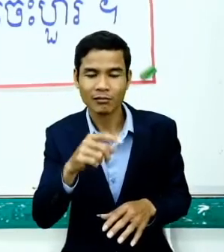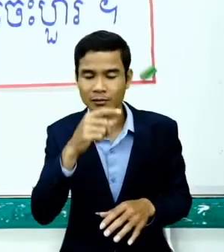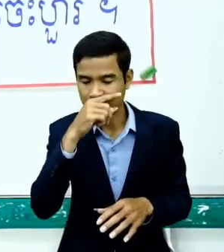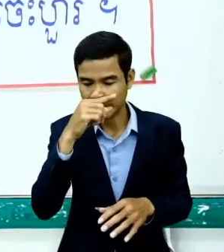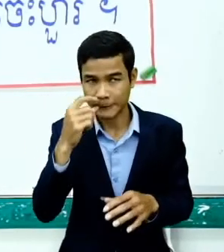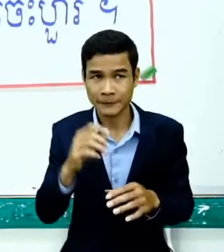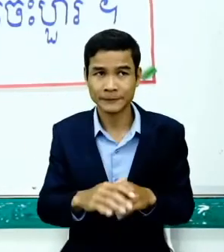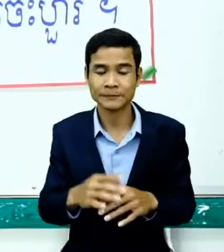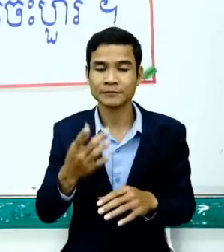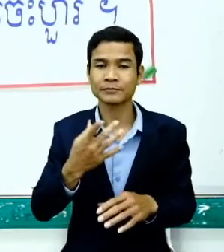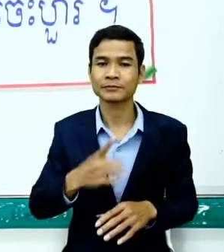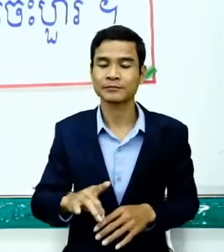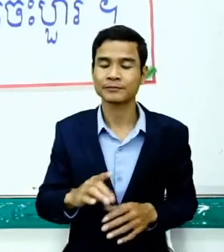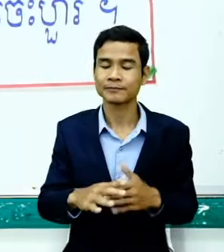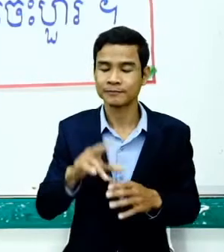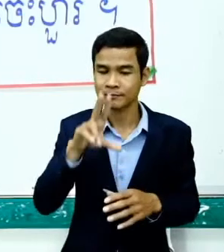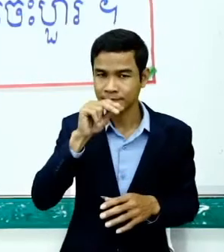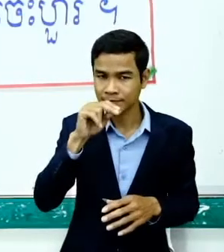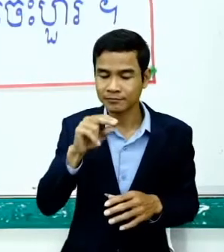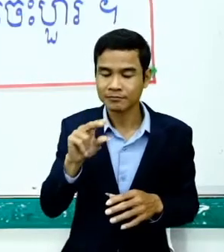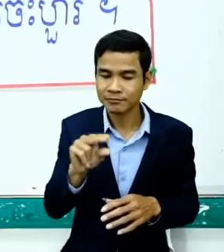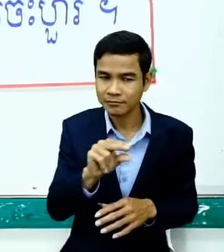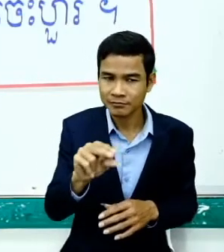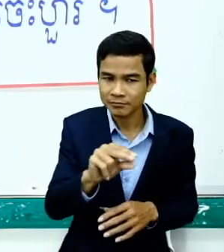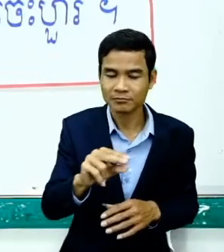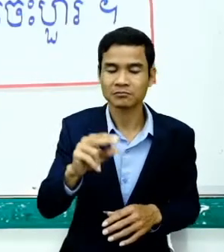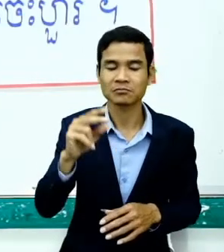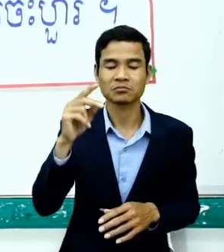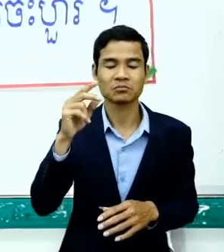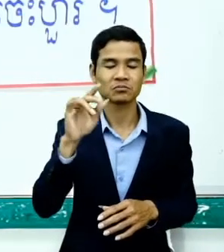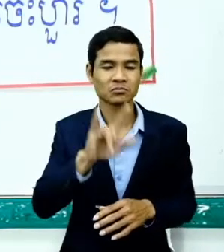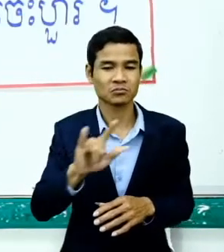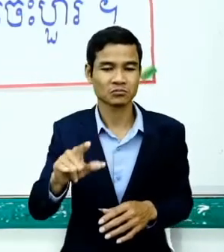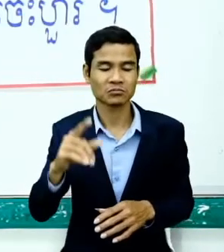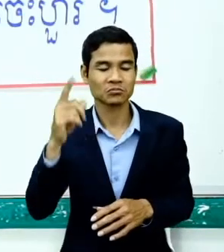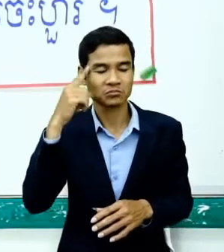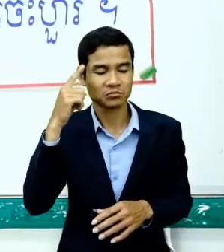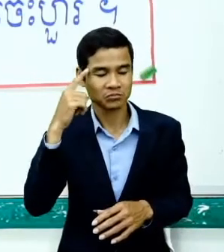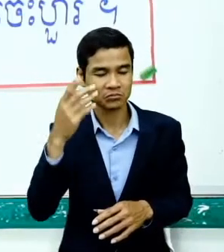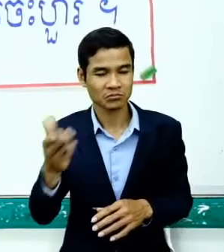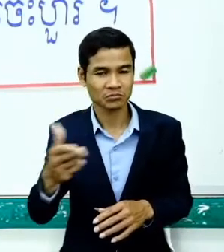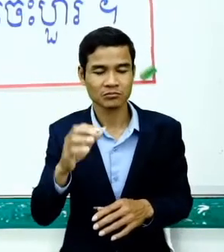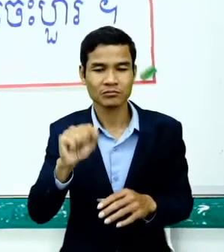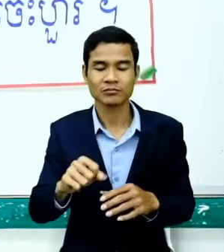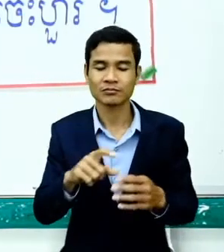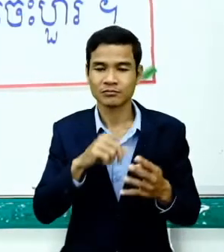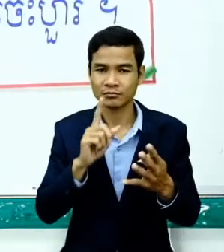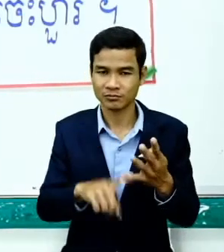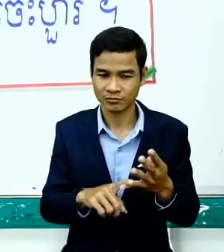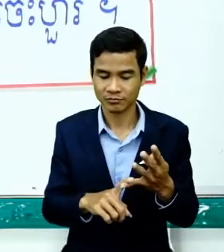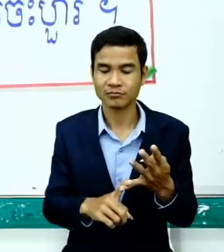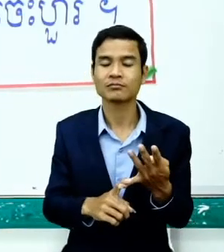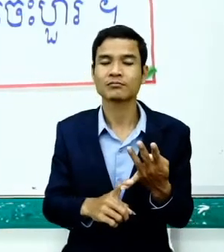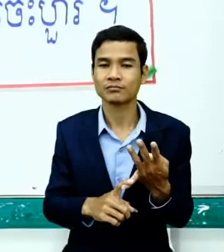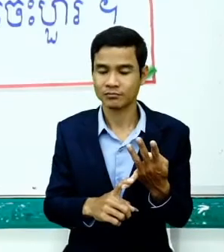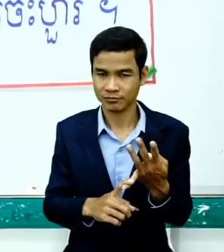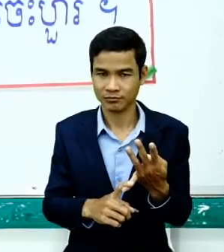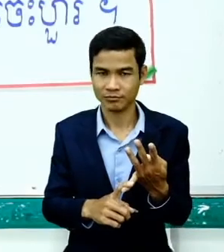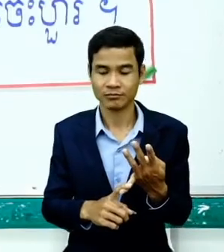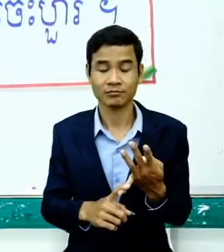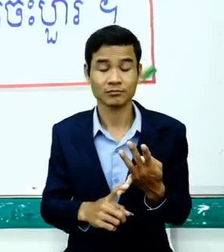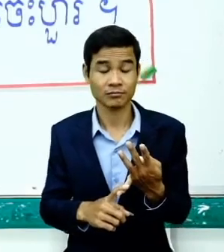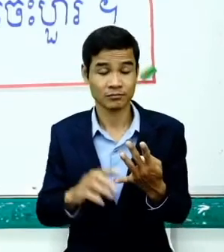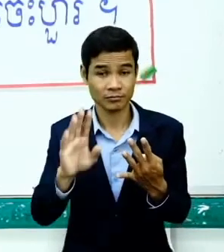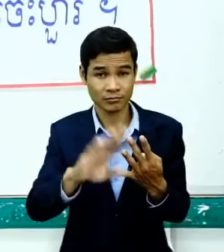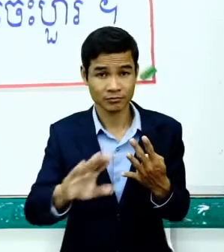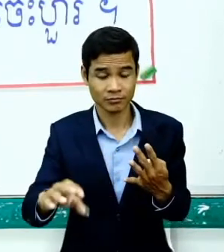ចាដោយសារទាគាត់ចេះហួបបគូបបបូកែបូកែមែនតើឥឡូវកូនកូនត្រៀមខ្លួនឆ្លើយសំណួរចុងក្រោយតើ